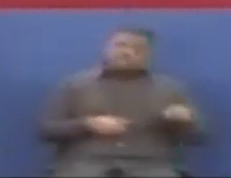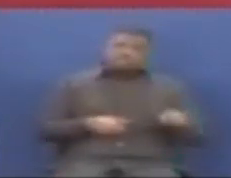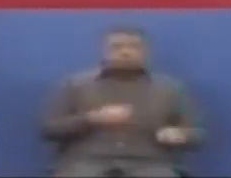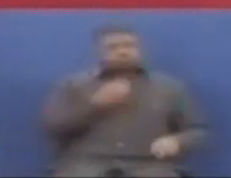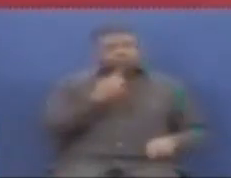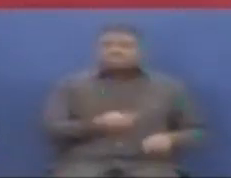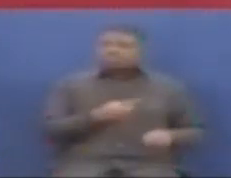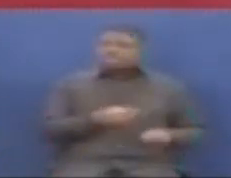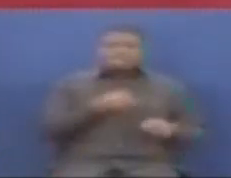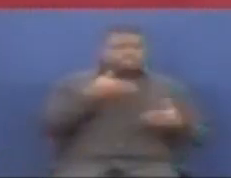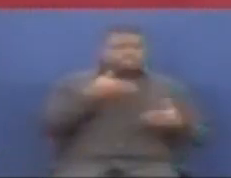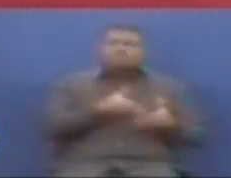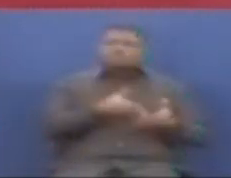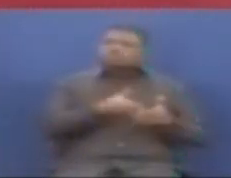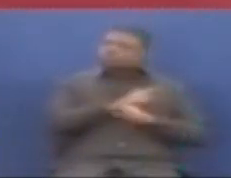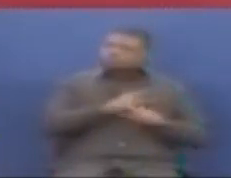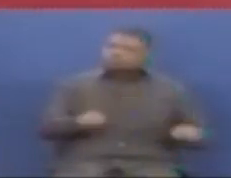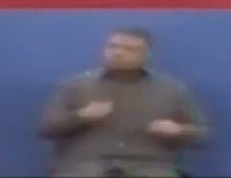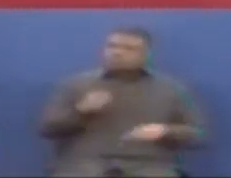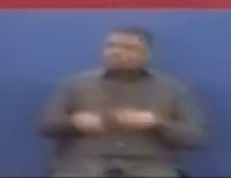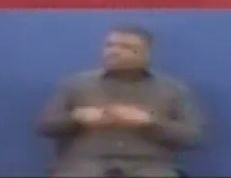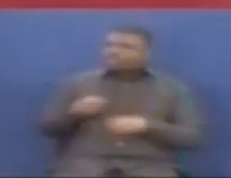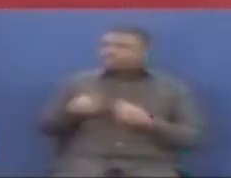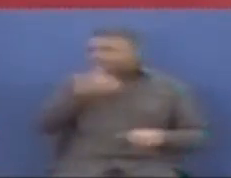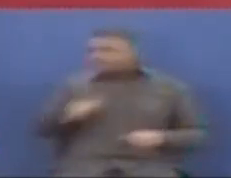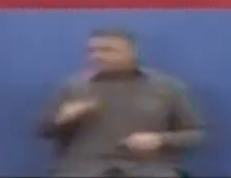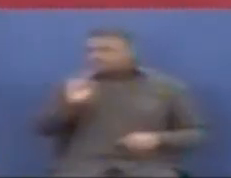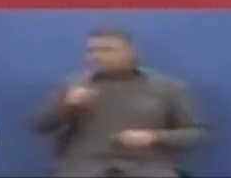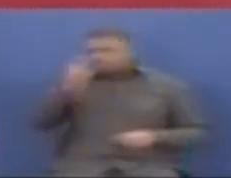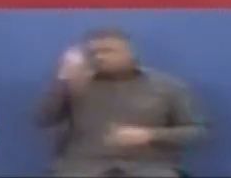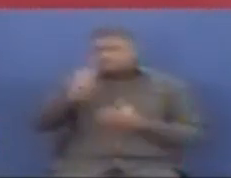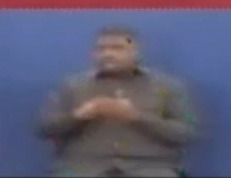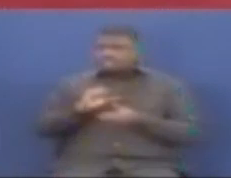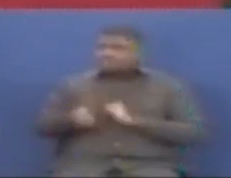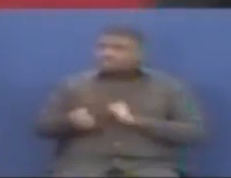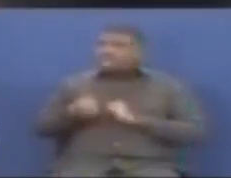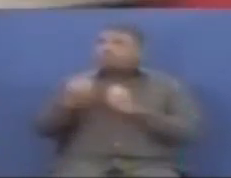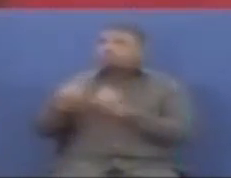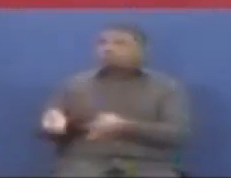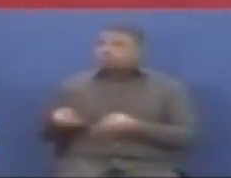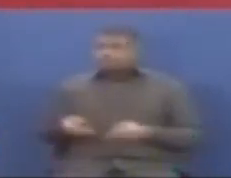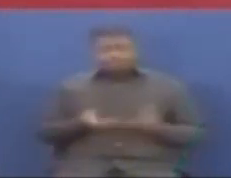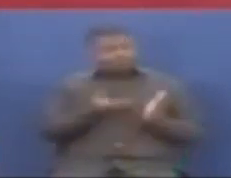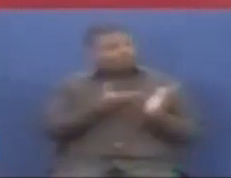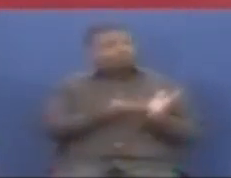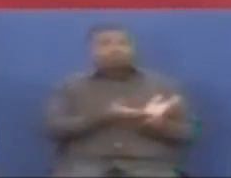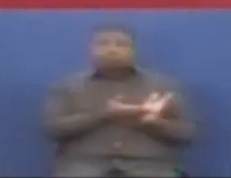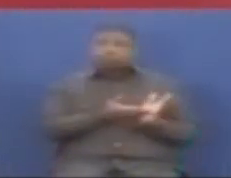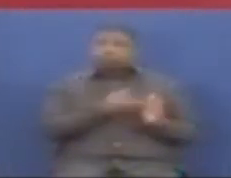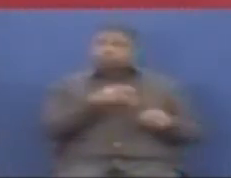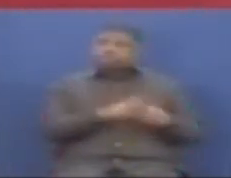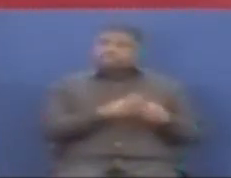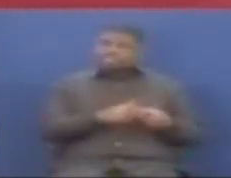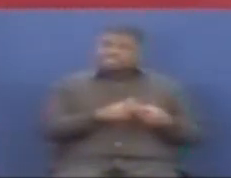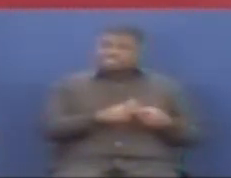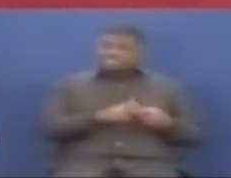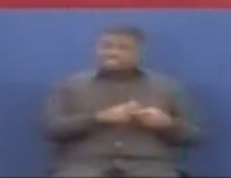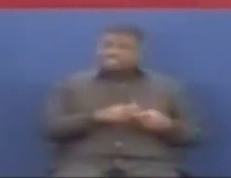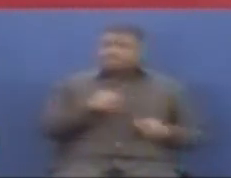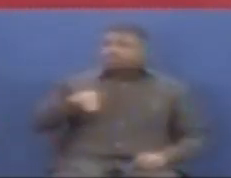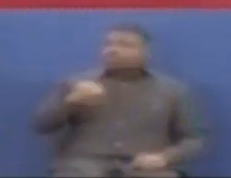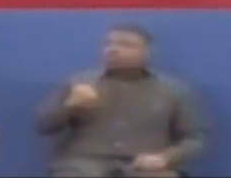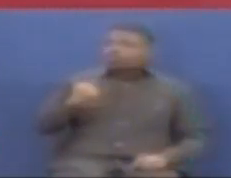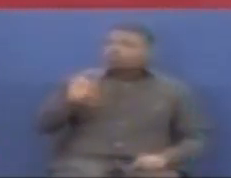tulishasema hatutokuwa kikwazo kwenye utekelezaji wa miradi ya maji, na ndio maana tumetoa kibali. Nimuombe tu sana mhandisi wa maji wa